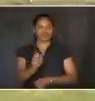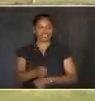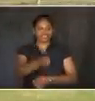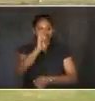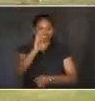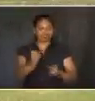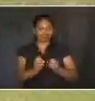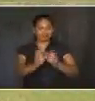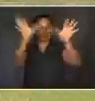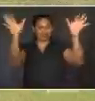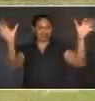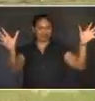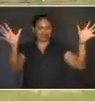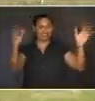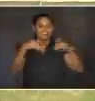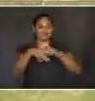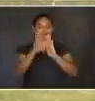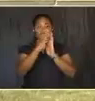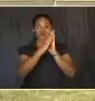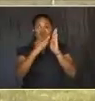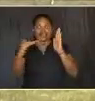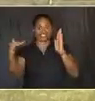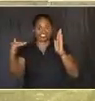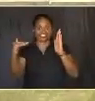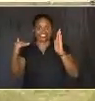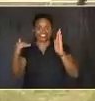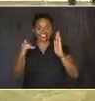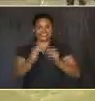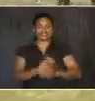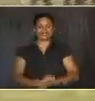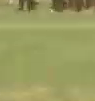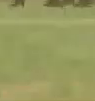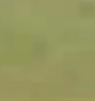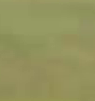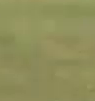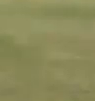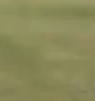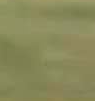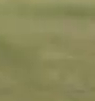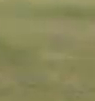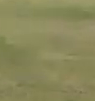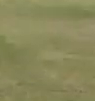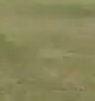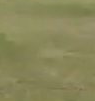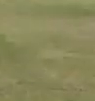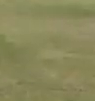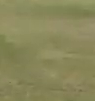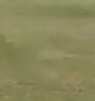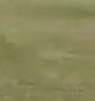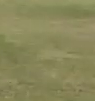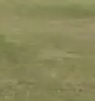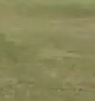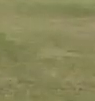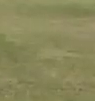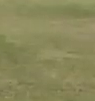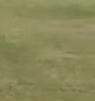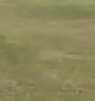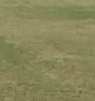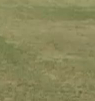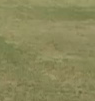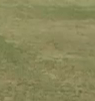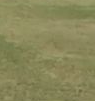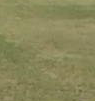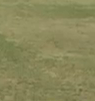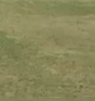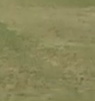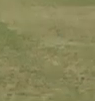तो याद रहे आज 3rd Battalion Fiji Infantry Regiment के जो parade commander ये है commanding officer